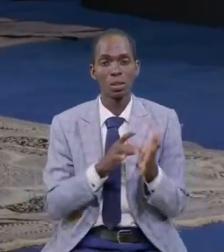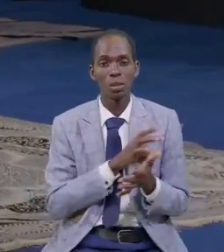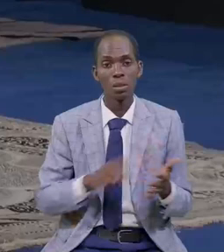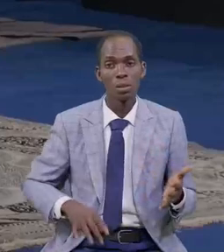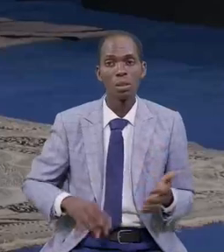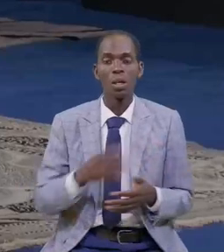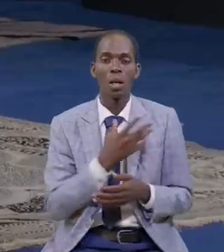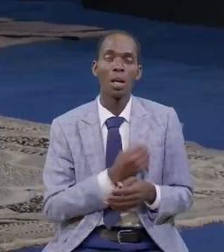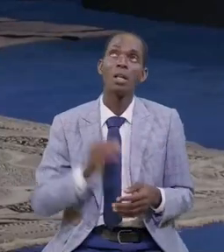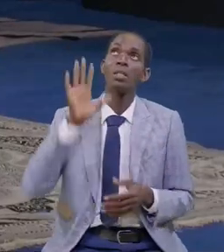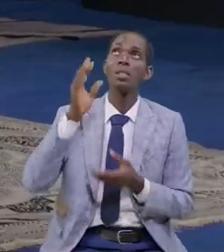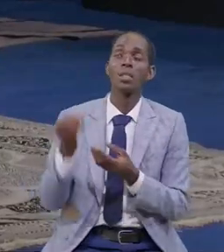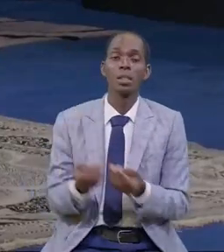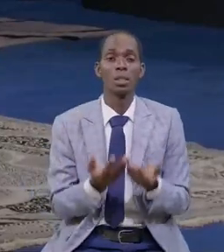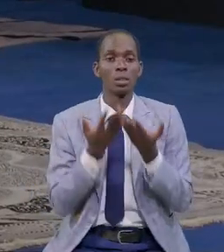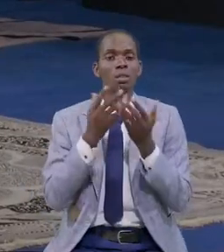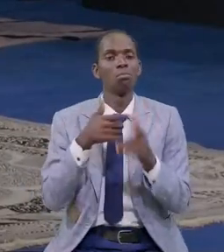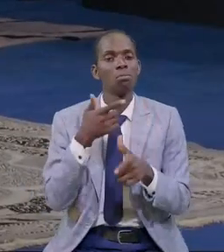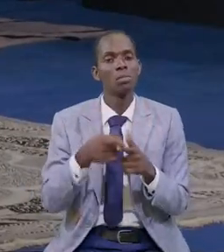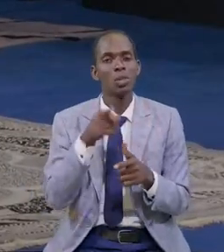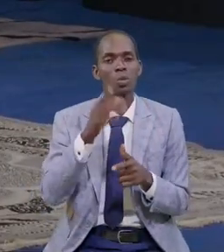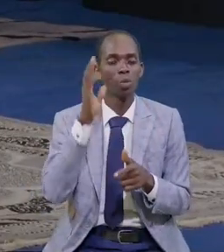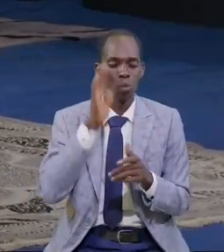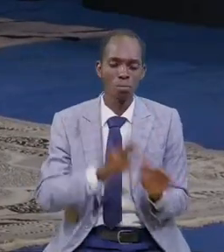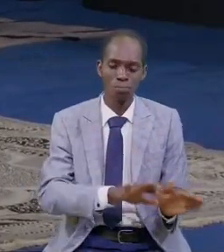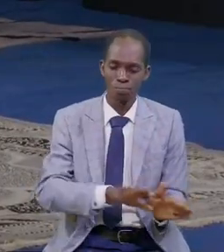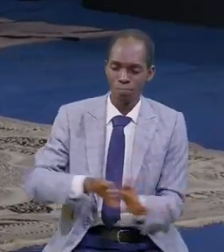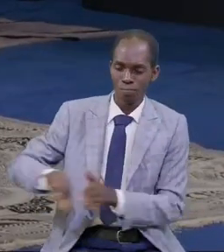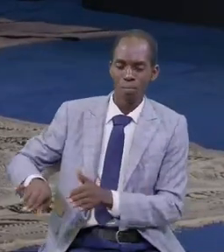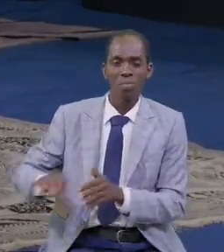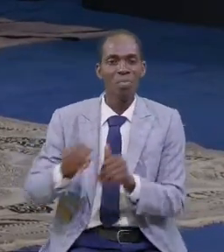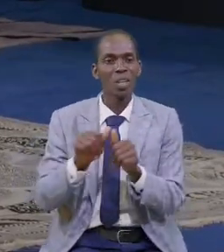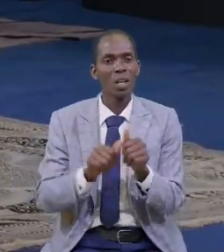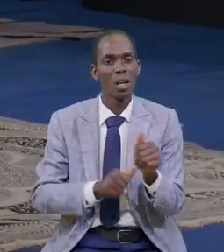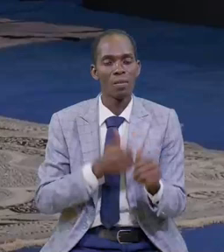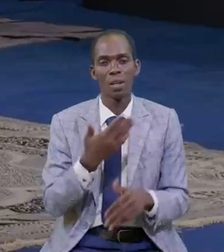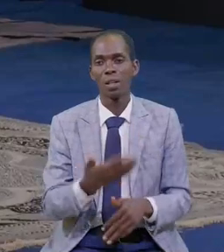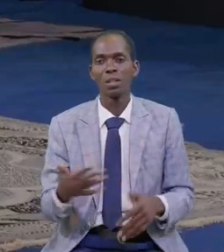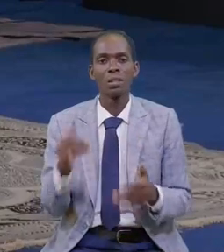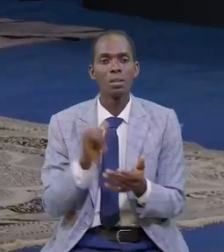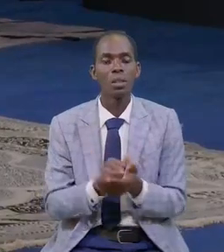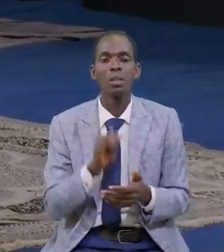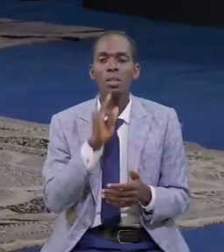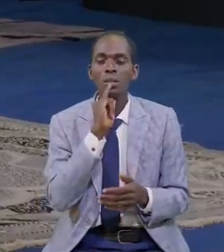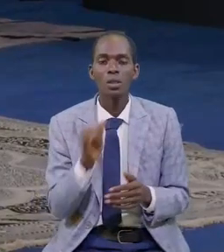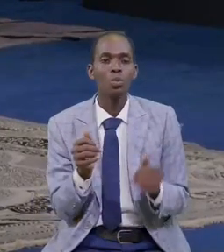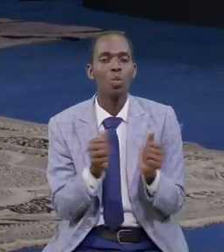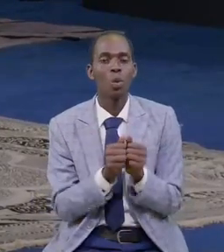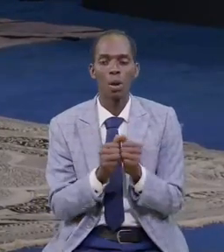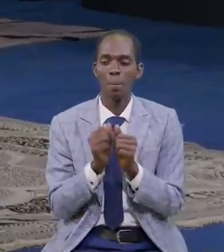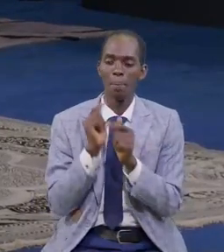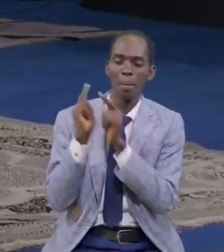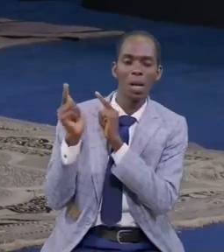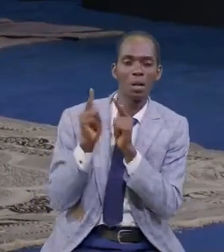votre vie et vous avez expérimenté son sacrifice vous mettez de côté tout ce qui est